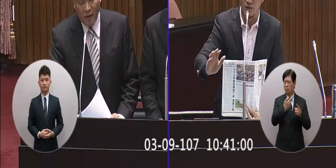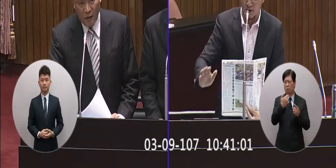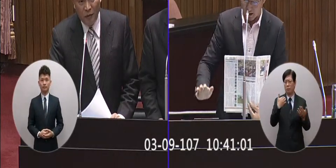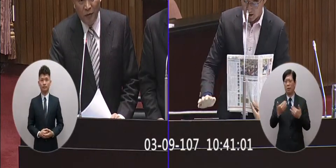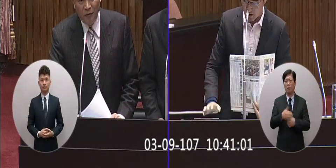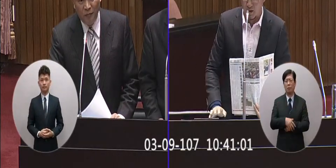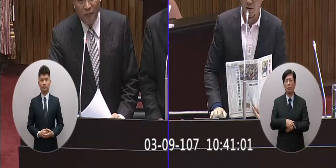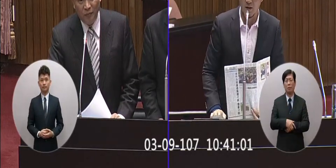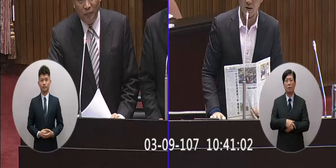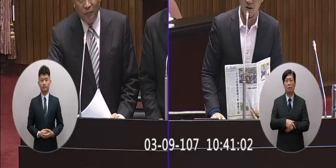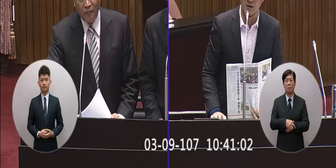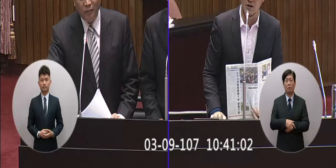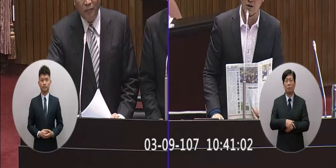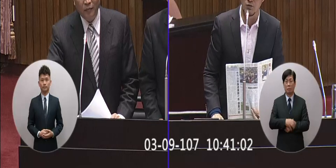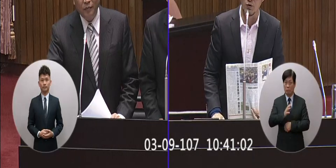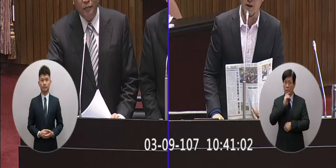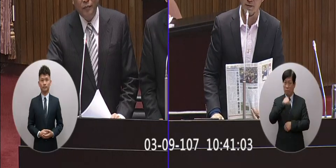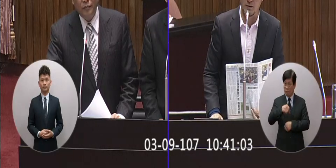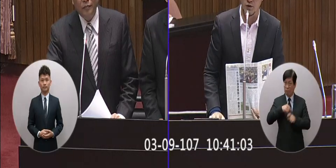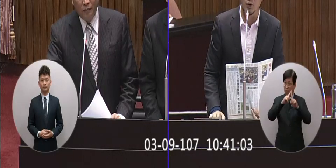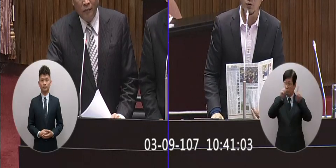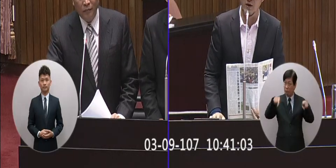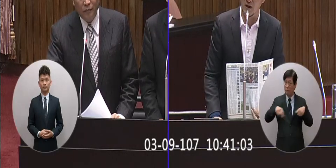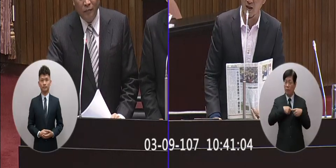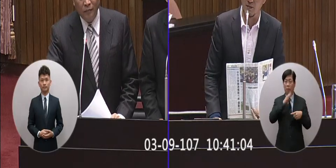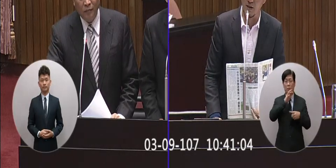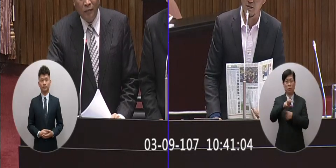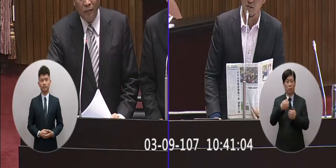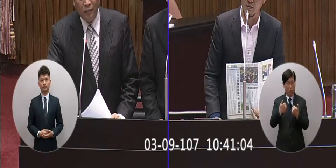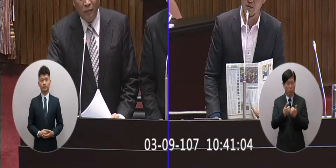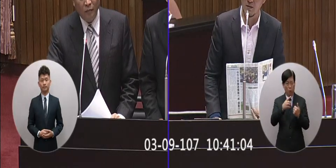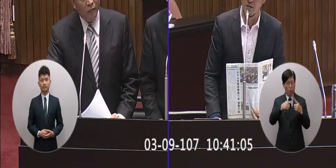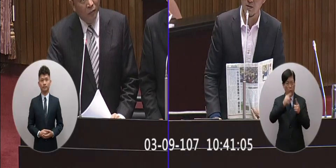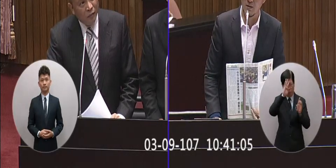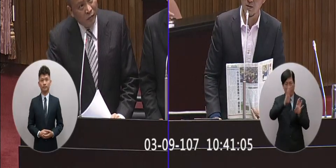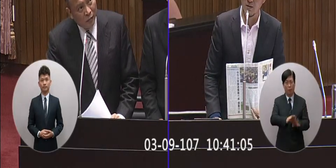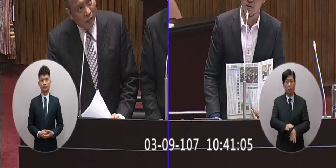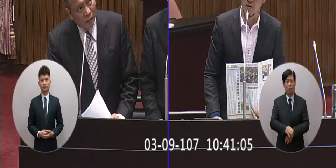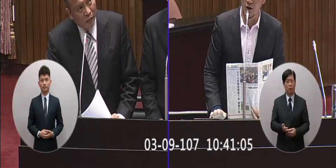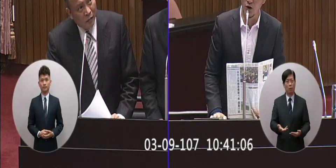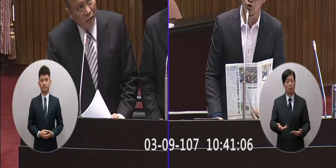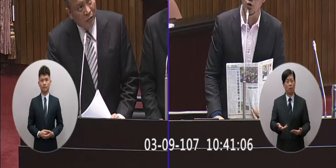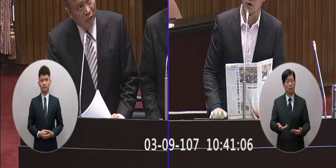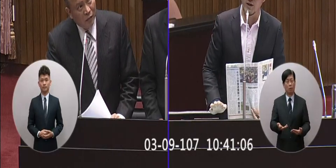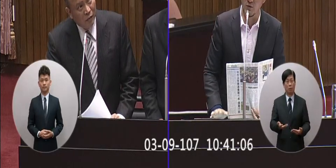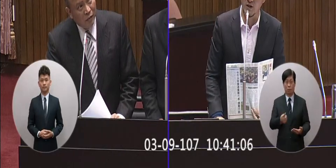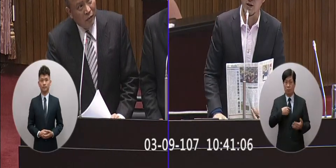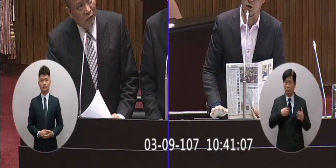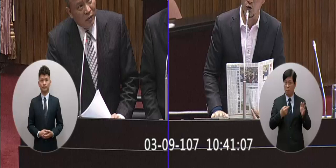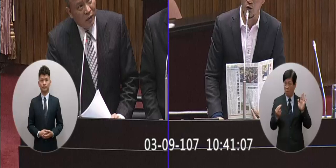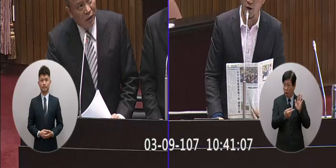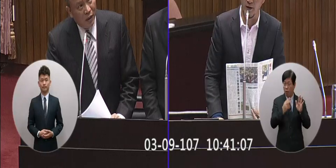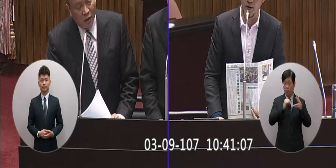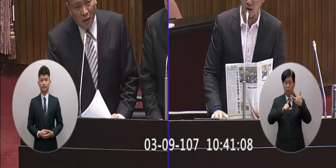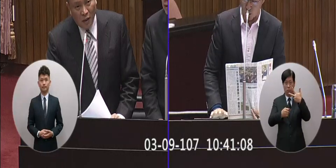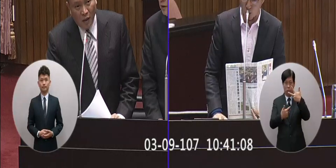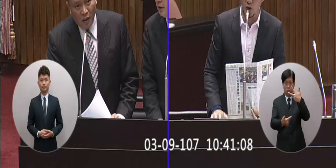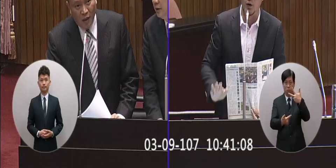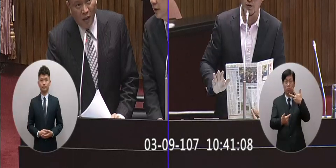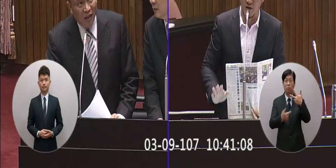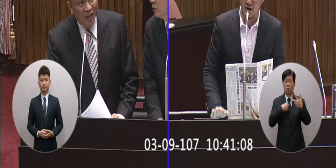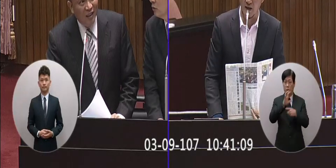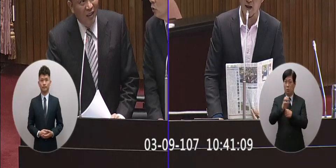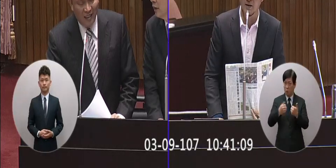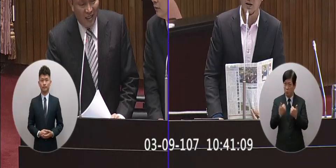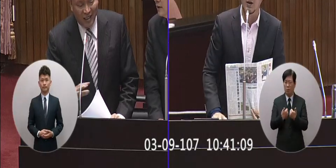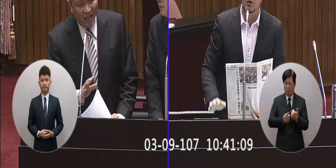清楚对哇呢。但是这张出来就是农委会请假嘛，这张出来七月七日开会，农